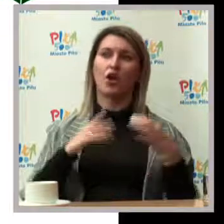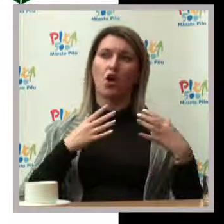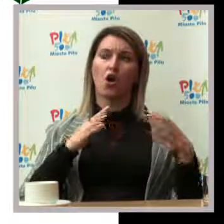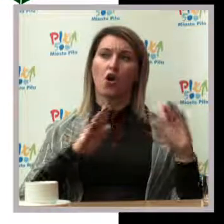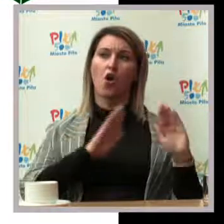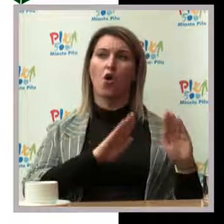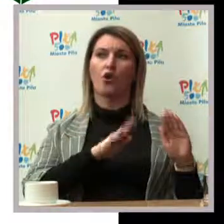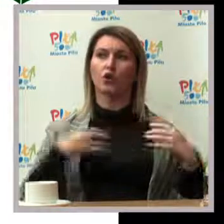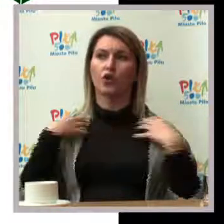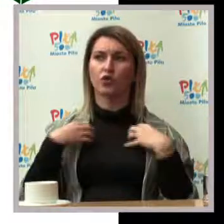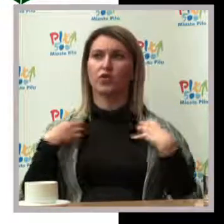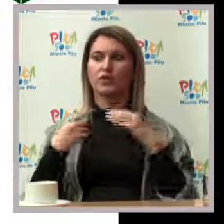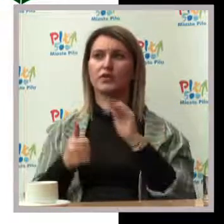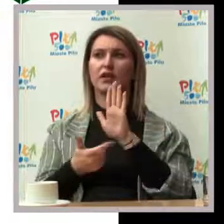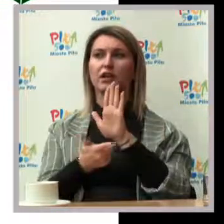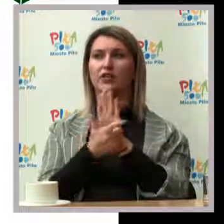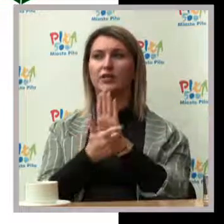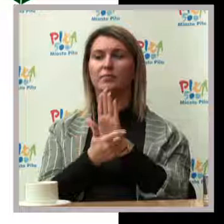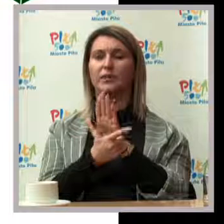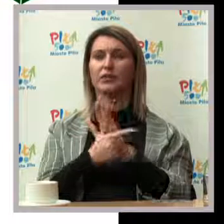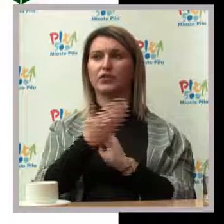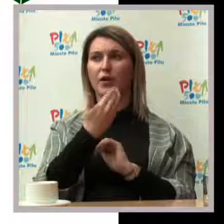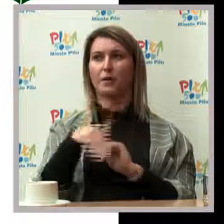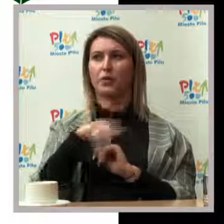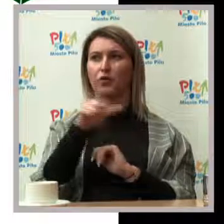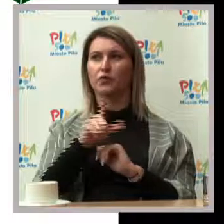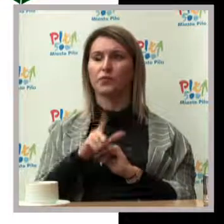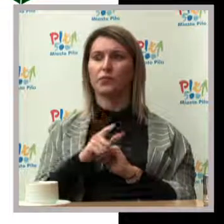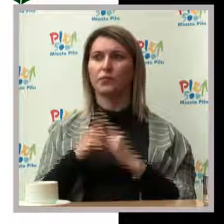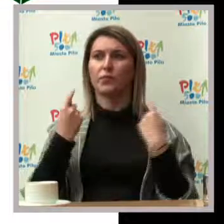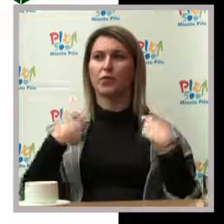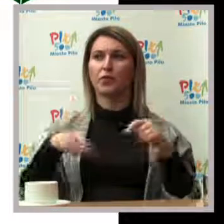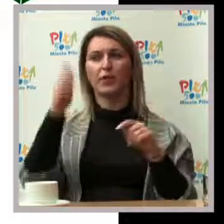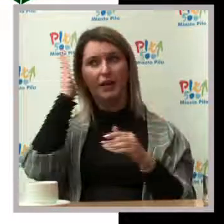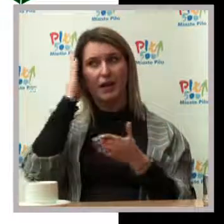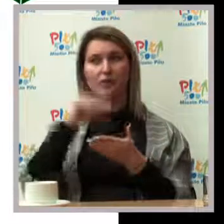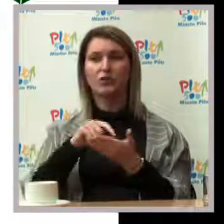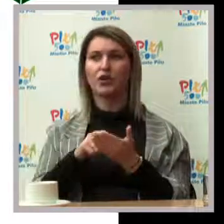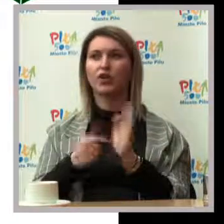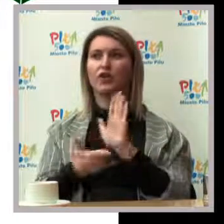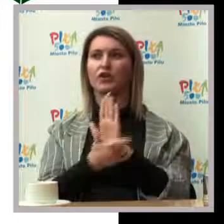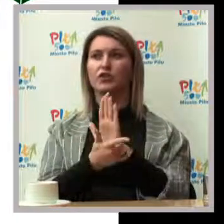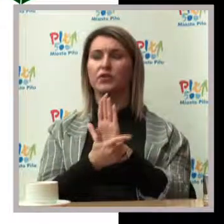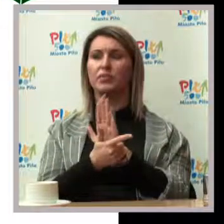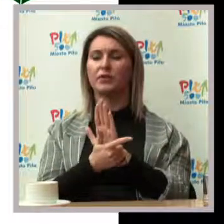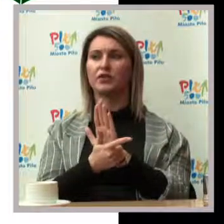prawie 18 milionów i 6% naszego budżetu. Gospodarka mieszkaniowa to prawie